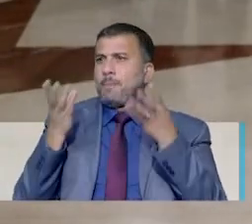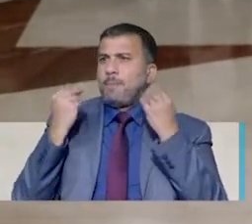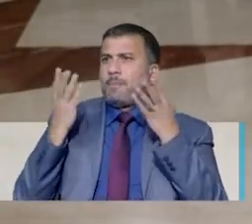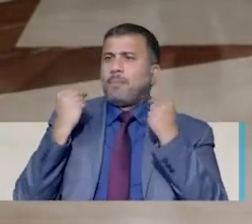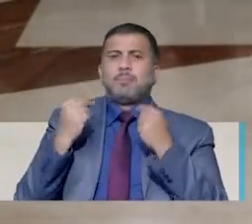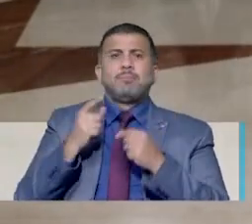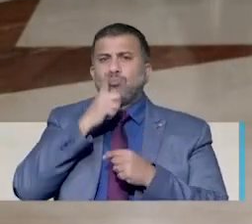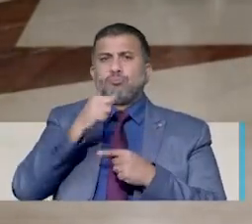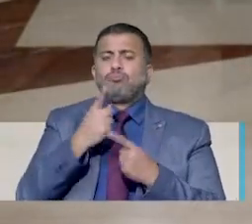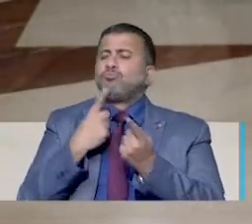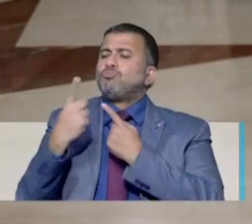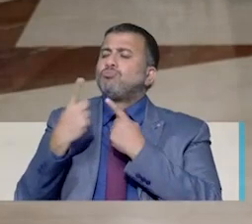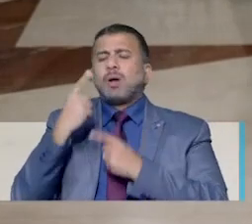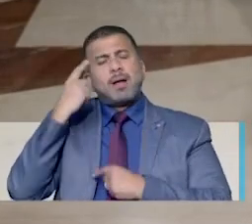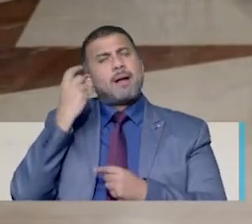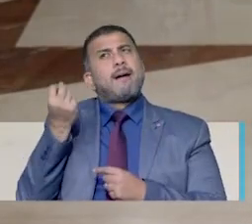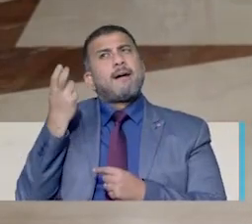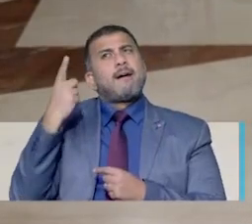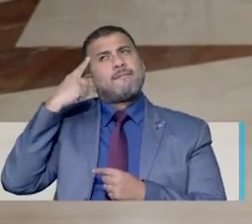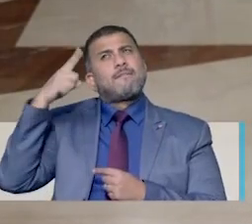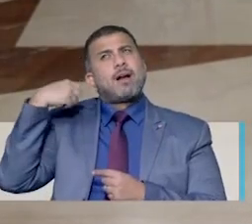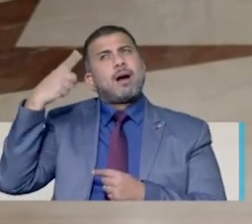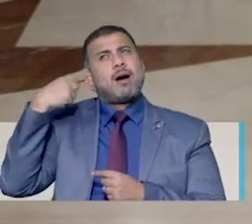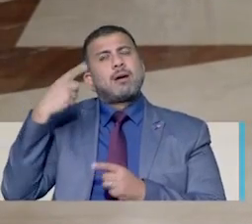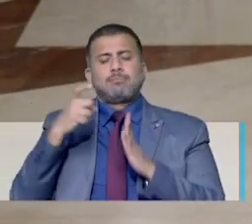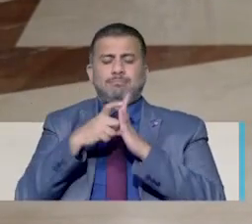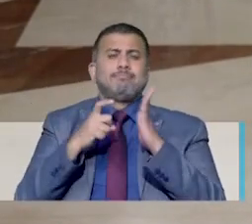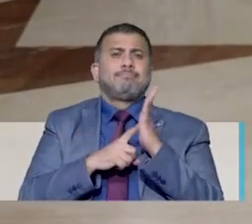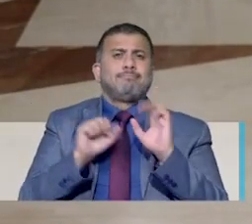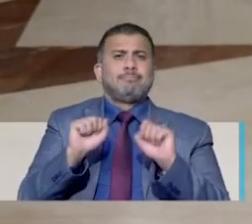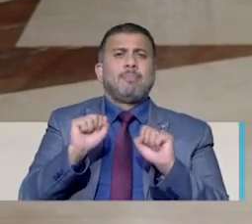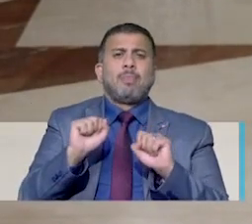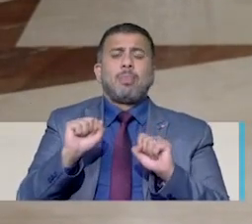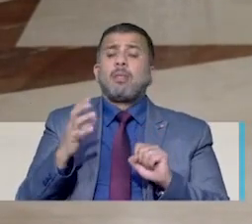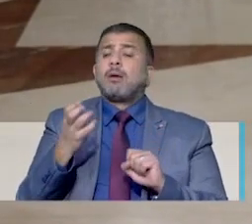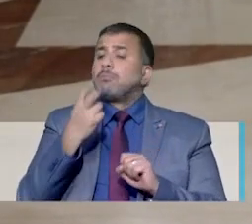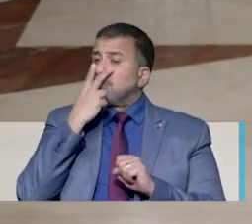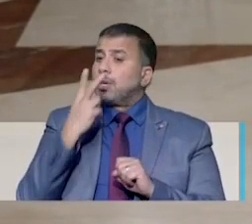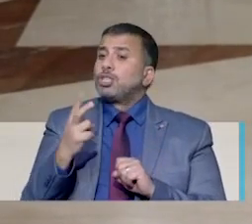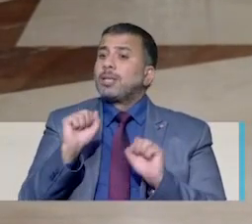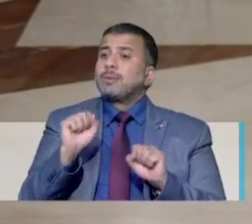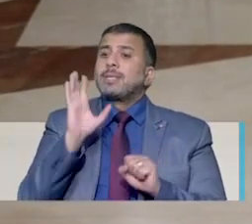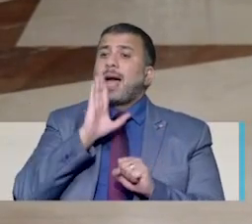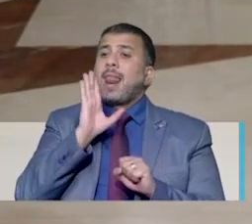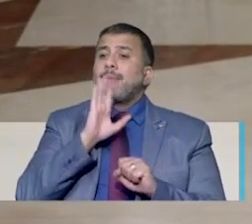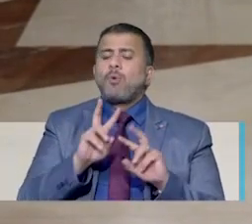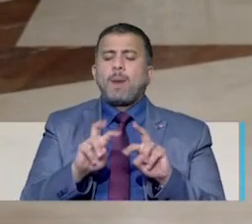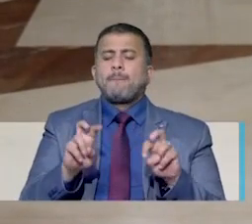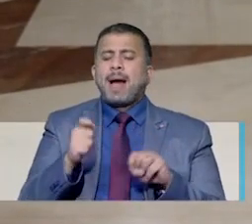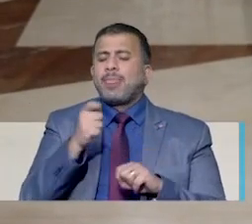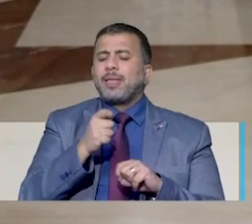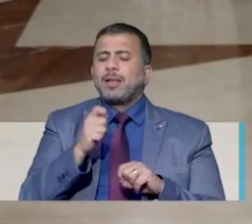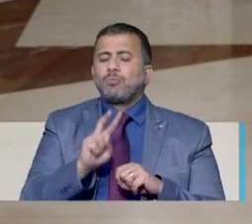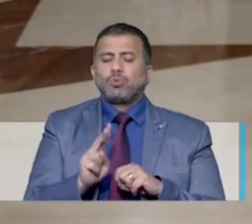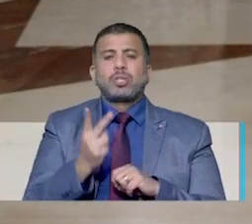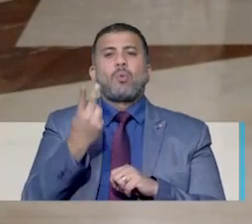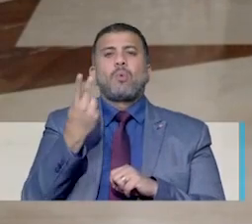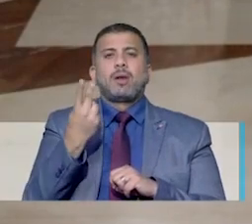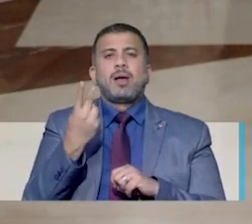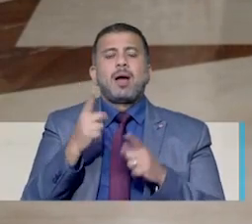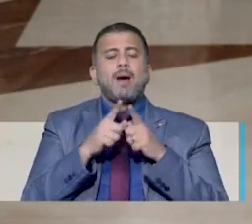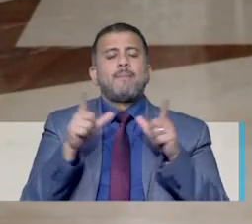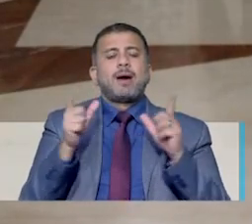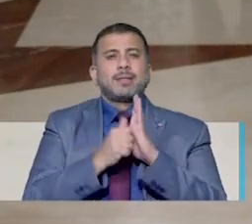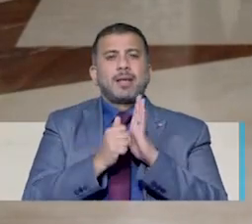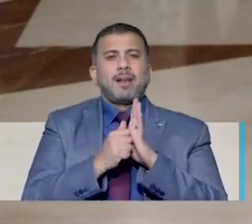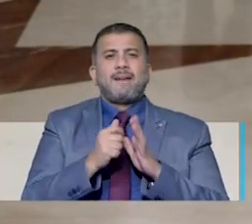لمناقشه احدث الافكار والمنهجيات التي تخص المشهد التعليمي والبحثي المتطور لاخبار